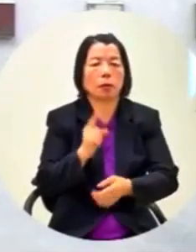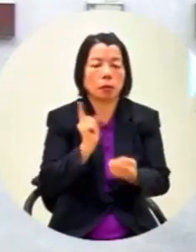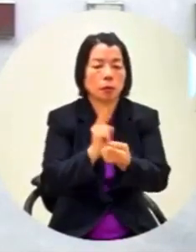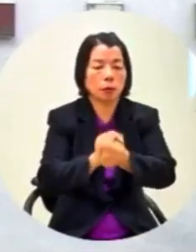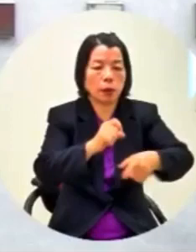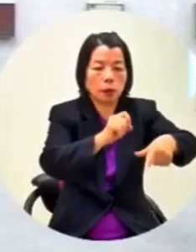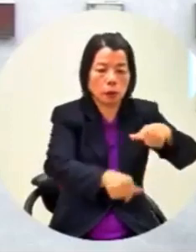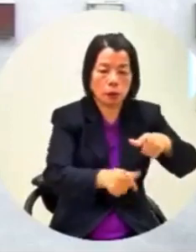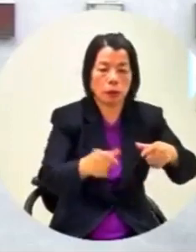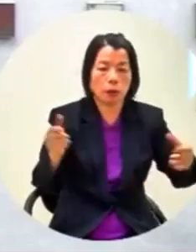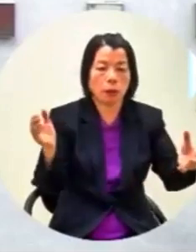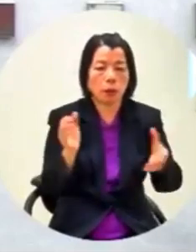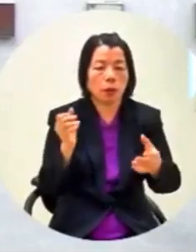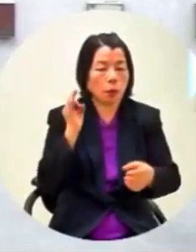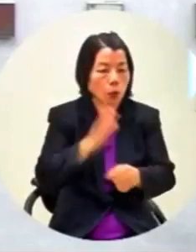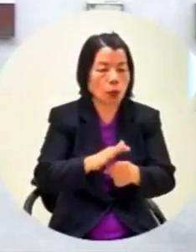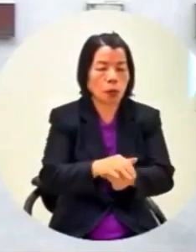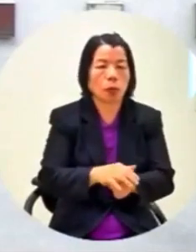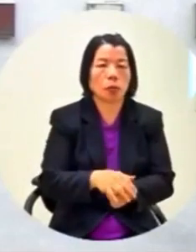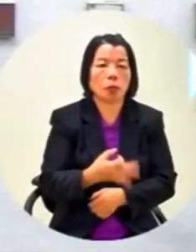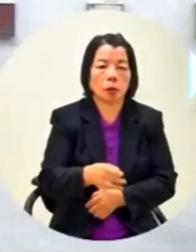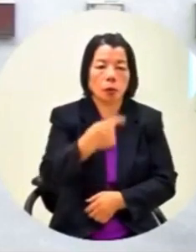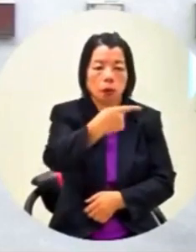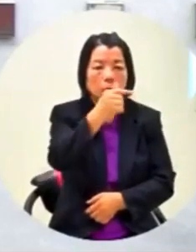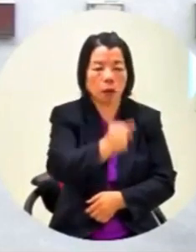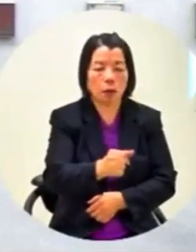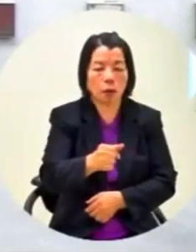助金额初步估计约